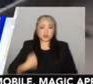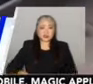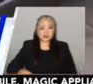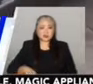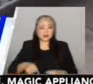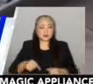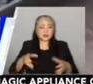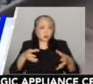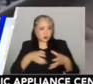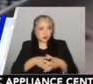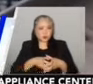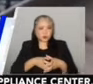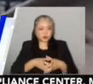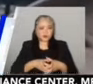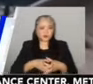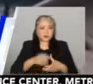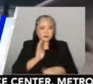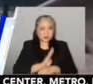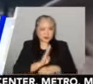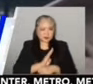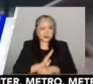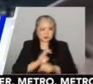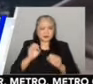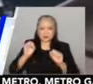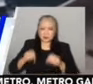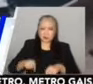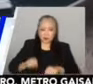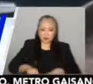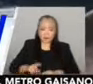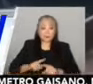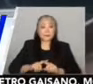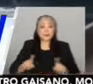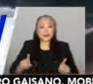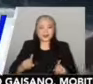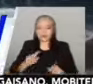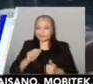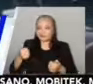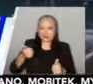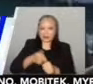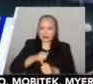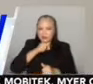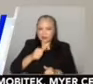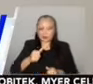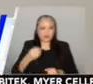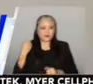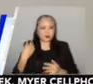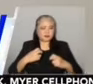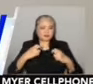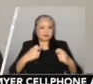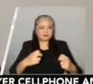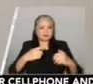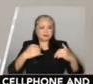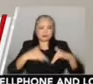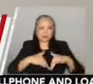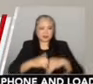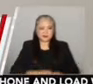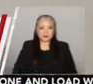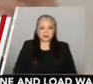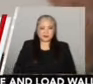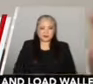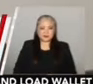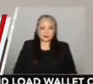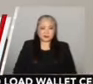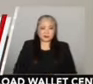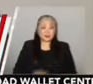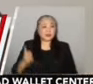Industry, pwede naman. Pero backdoor lang at hindi sa opisyal na negosasyon. Kasi kami open eh. Yeah.